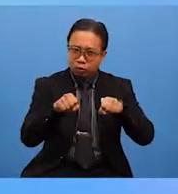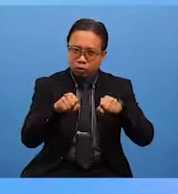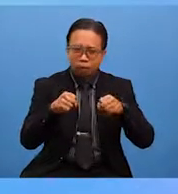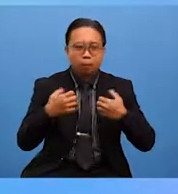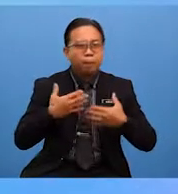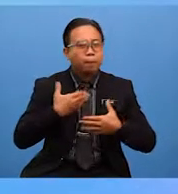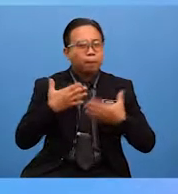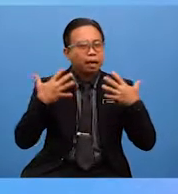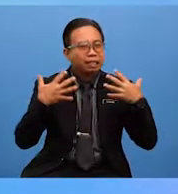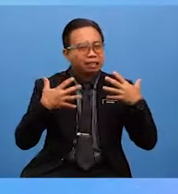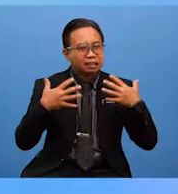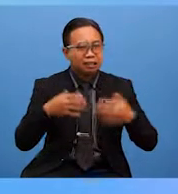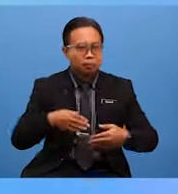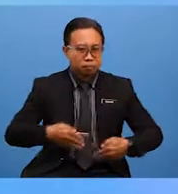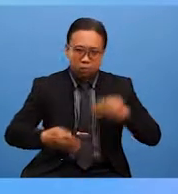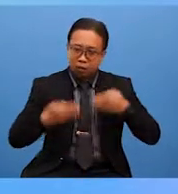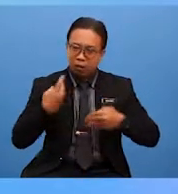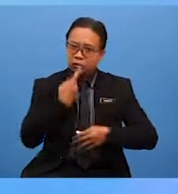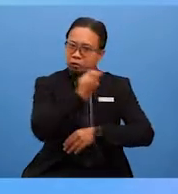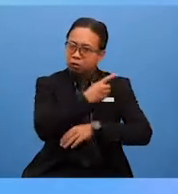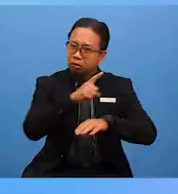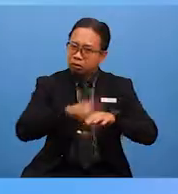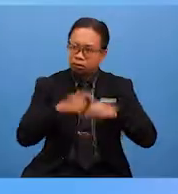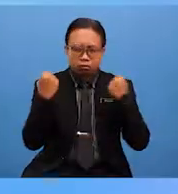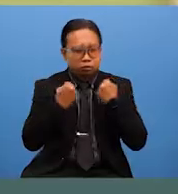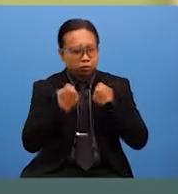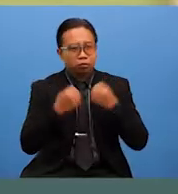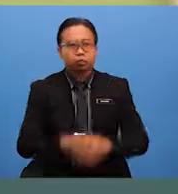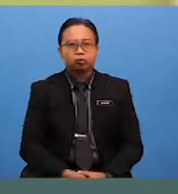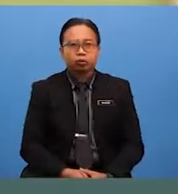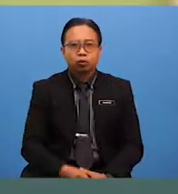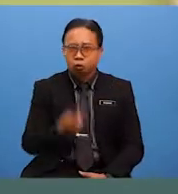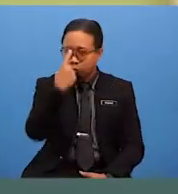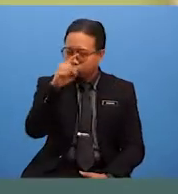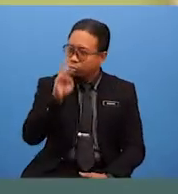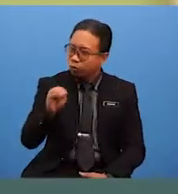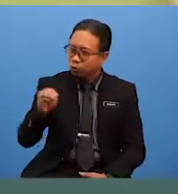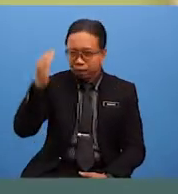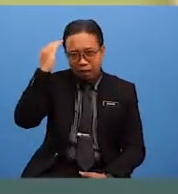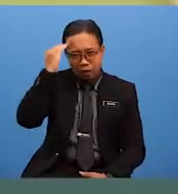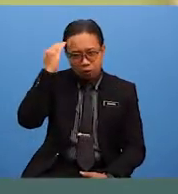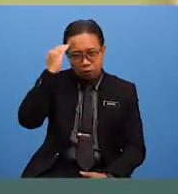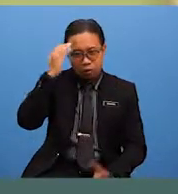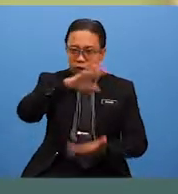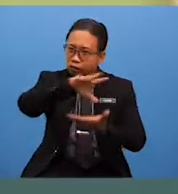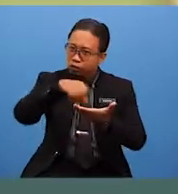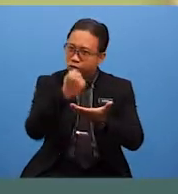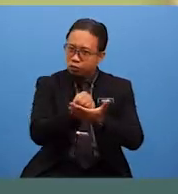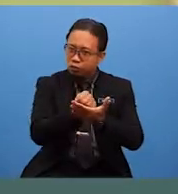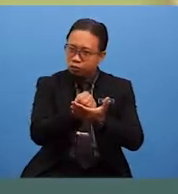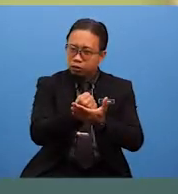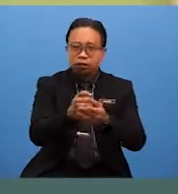badan kita semasa cuaca sejuk untuk pengetahuan murid-murid kesemua